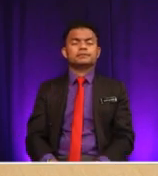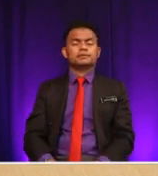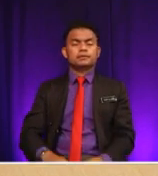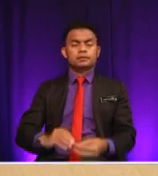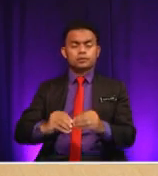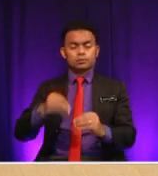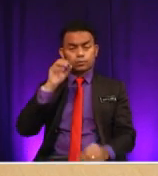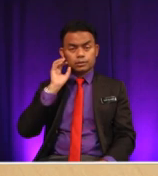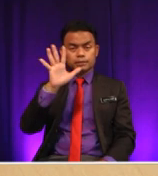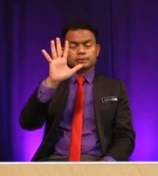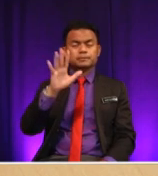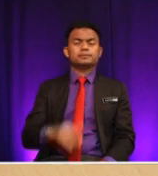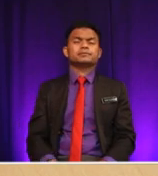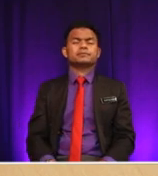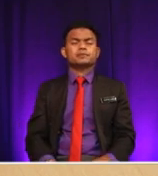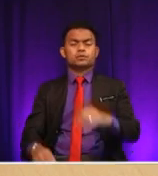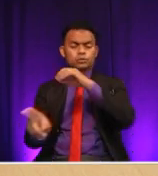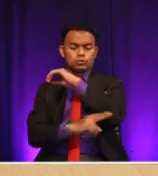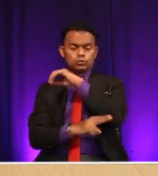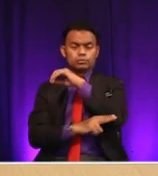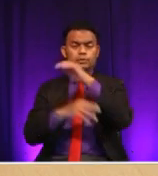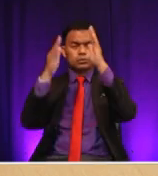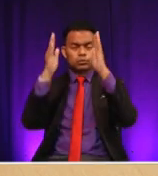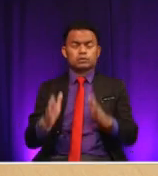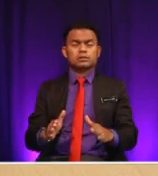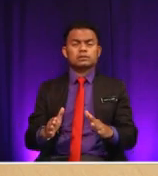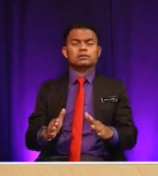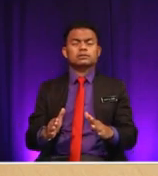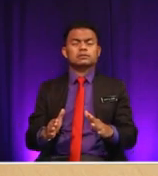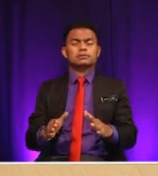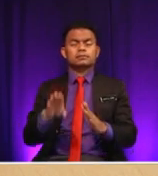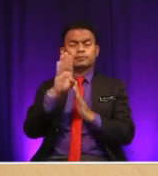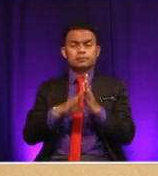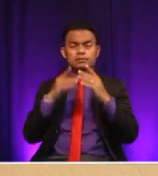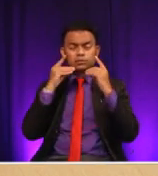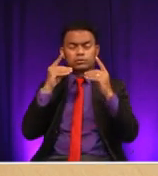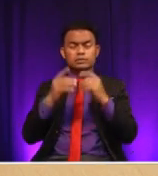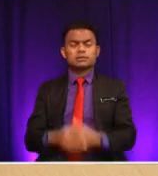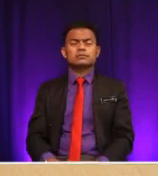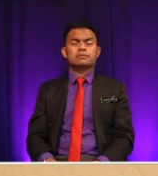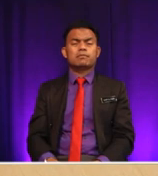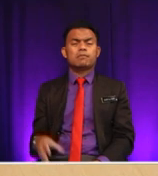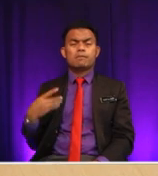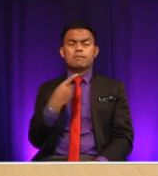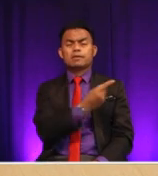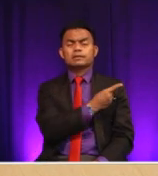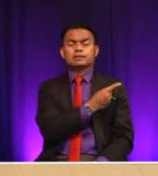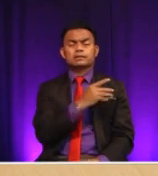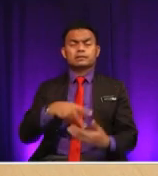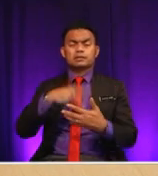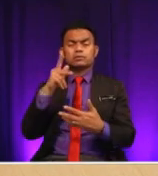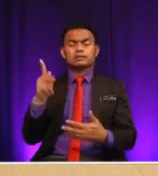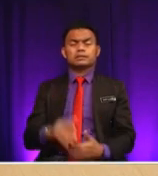kelima hukuman bagi orang berdosa dengan tiada memandang bangsa jadi ketua keluarganya pada rangkap yang kelimanya apa persoalannya dimana